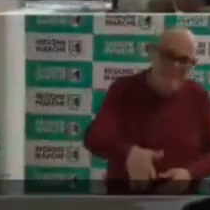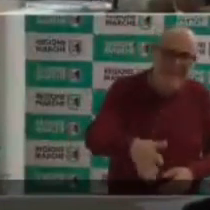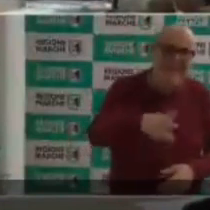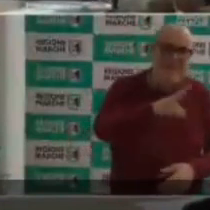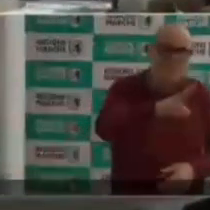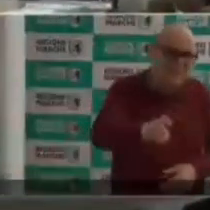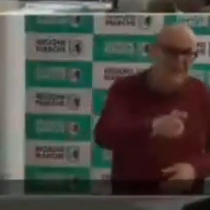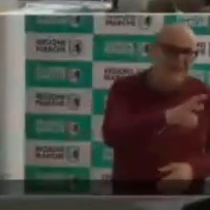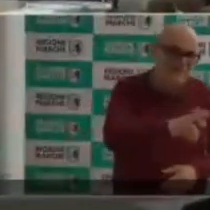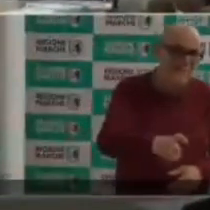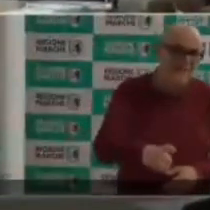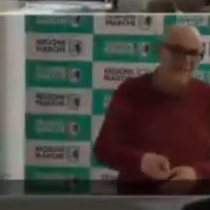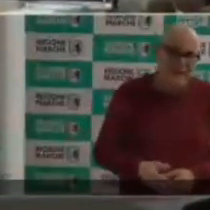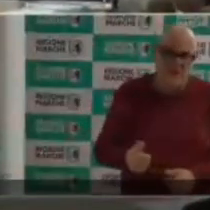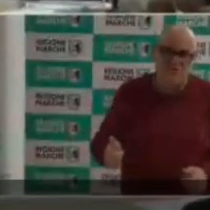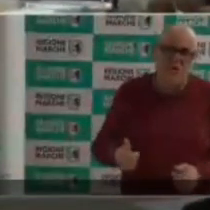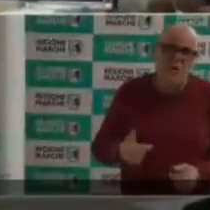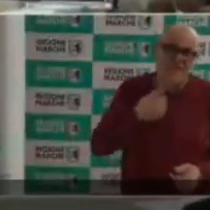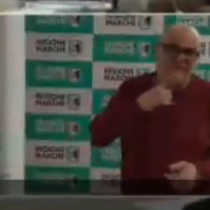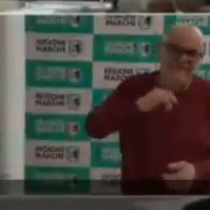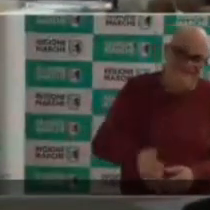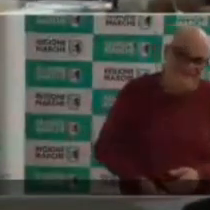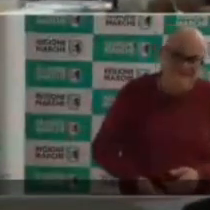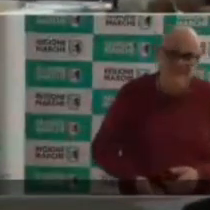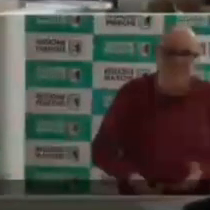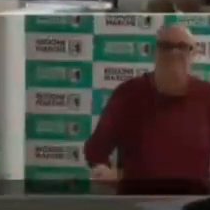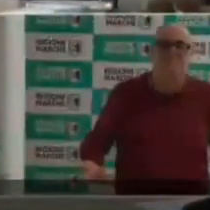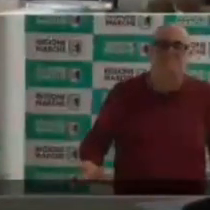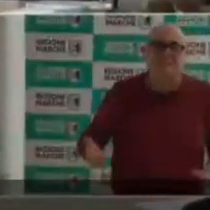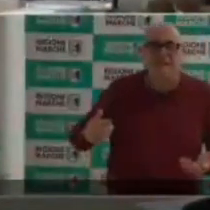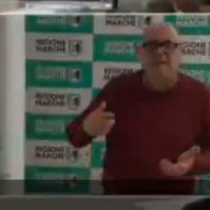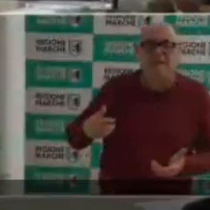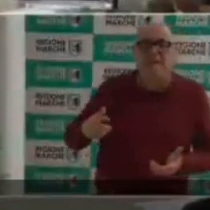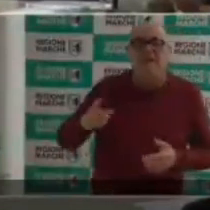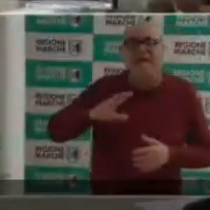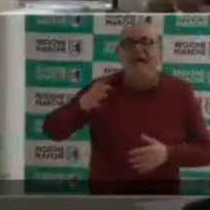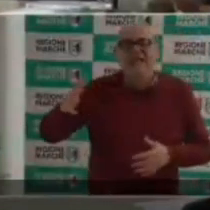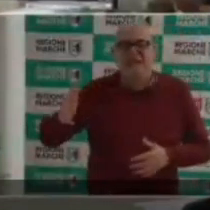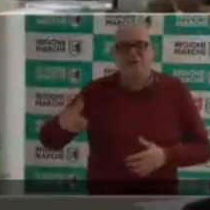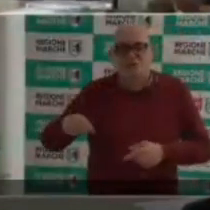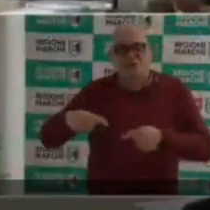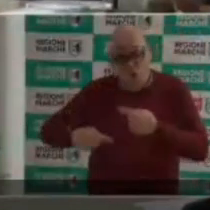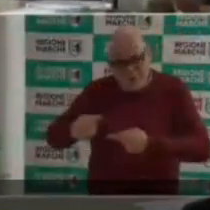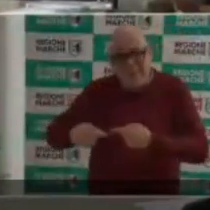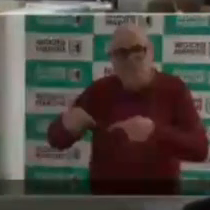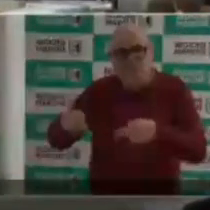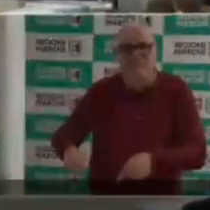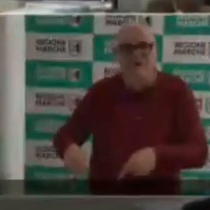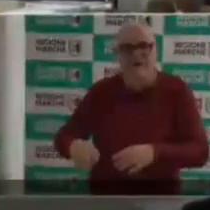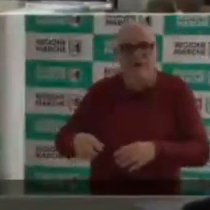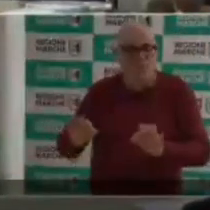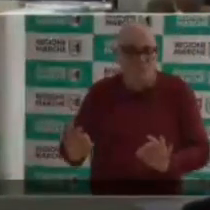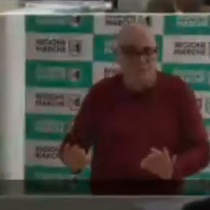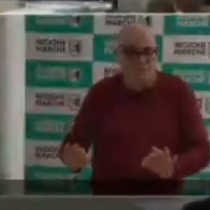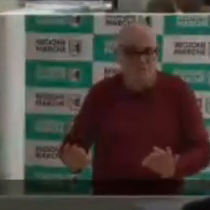scambata. Non è vero che le regioni non lo fanno, altre regioni lo fanno. Ok, e anche altre regioni, diciamo, considerate sempre d'eccellenza, non